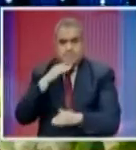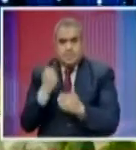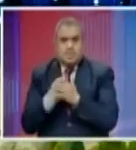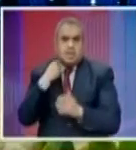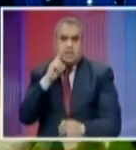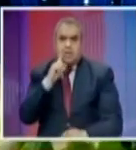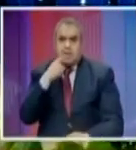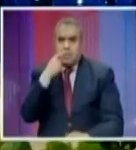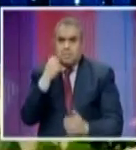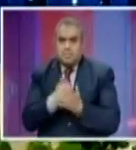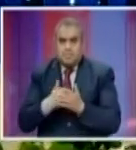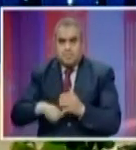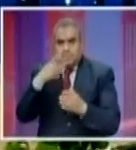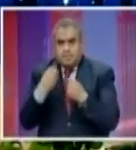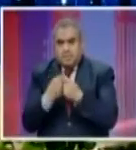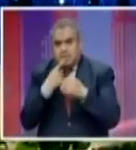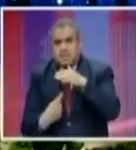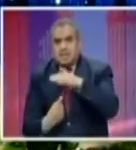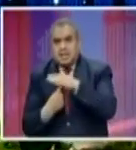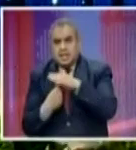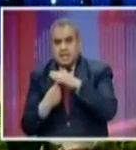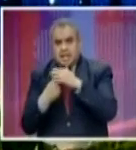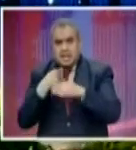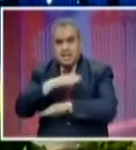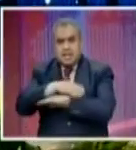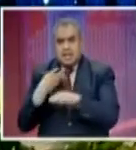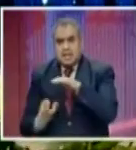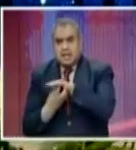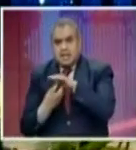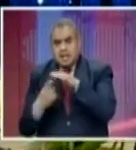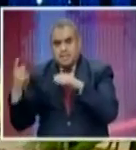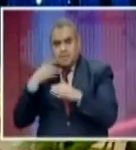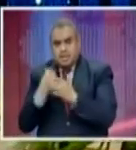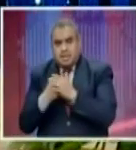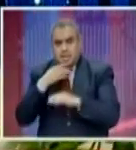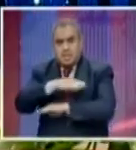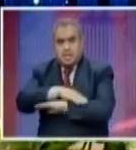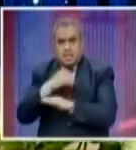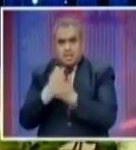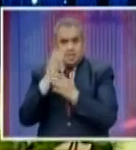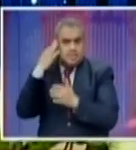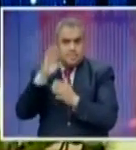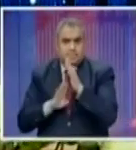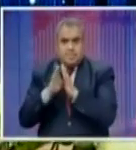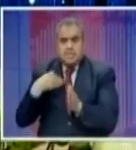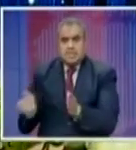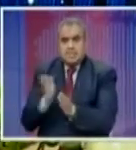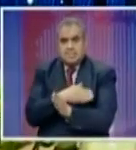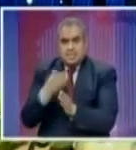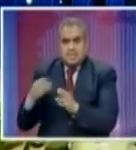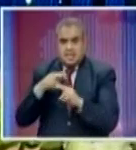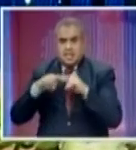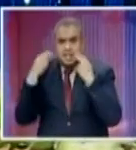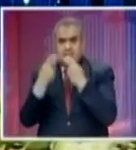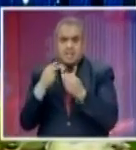عمرو التحق السنة دي بالفرقة الأولى بكلية أداب قسم اجتماع بجامعة القاهرة وبيحلم بالتتويج العالمي في تنس الطاولة